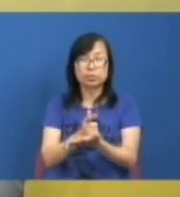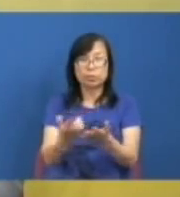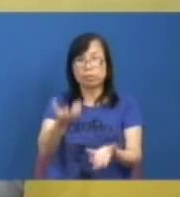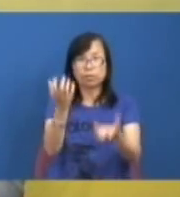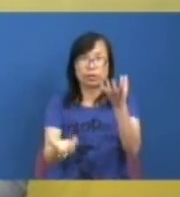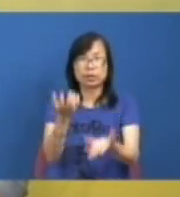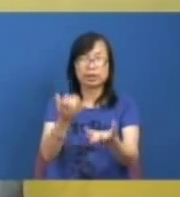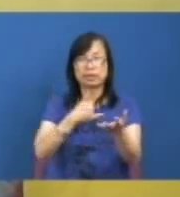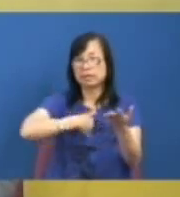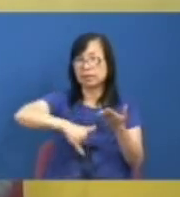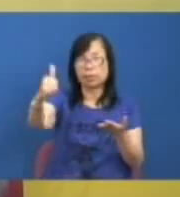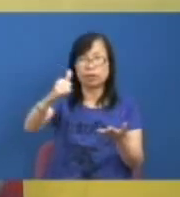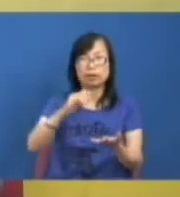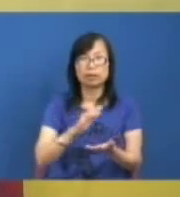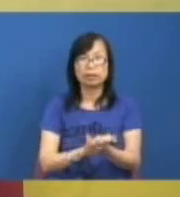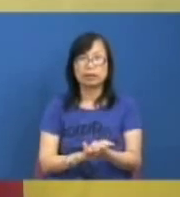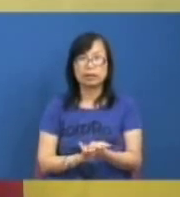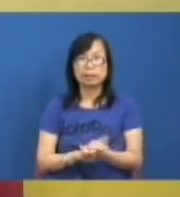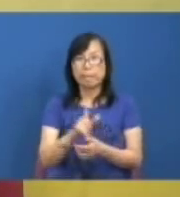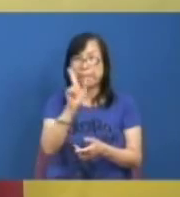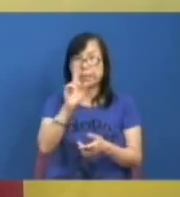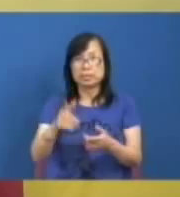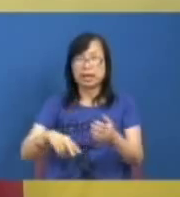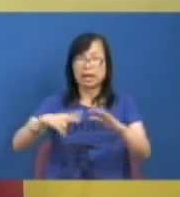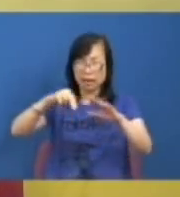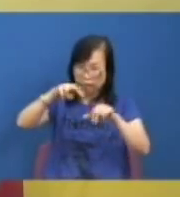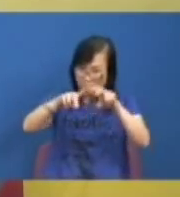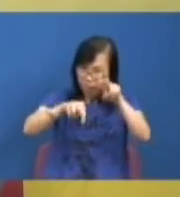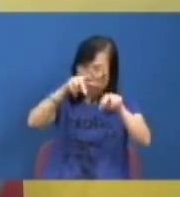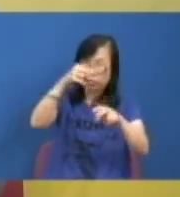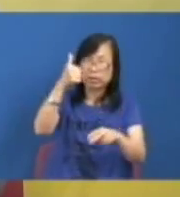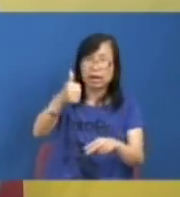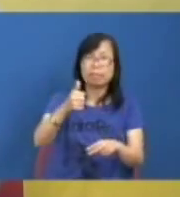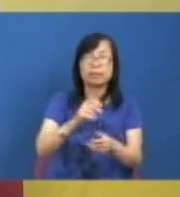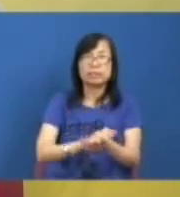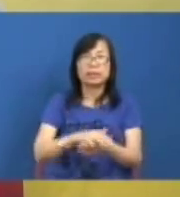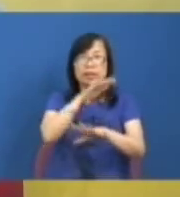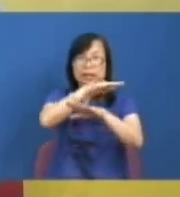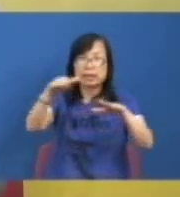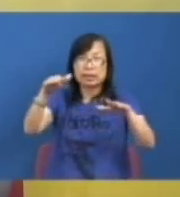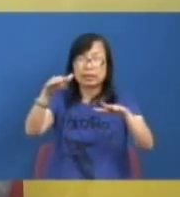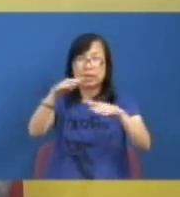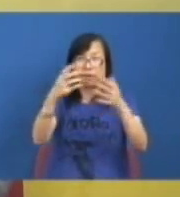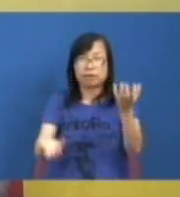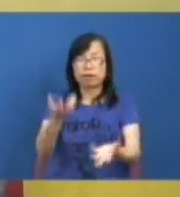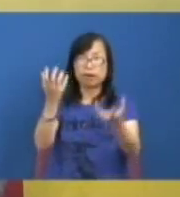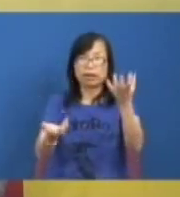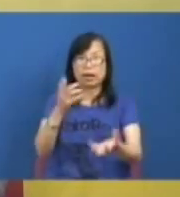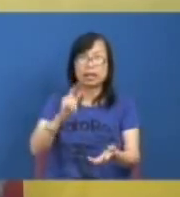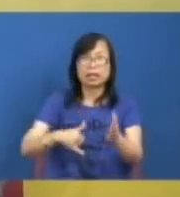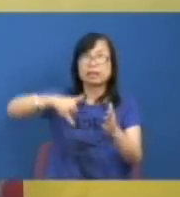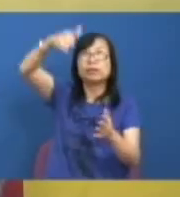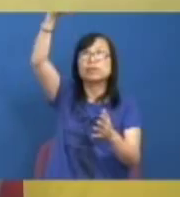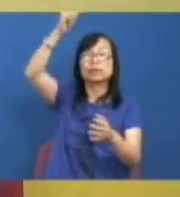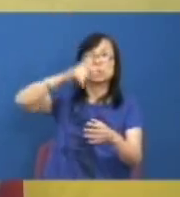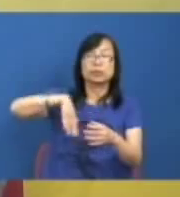況底下咧，逃生咧係唔只係適合用樓梯啦，走去隔火層啦，越高越高跑上去天台啦，睇下有冇機